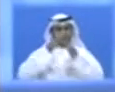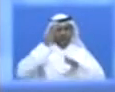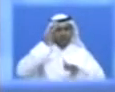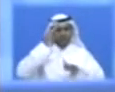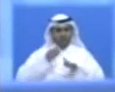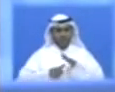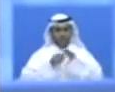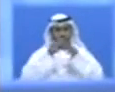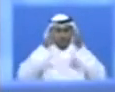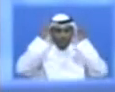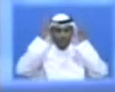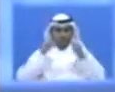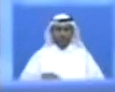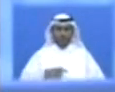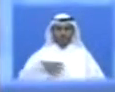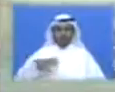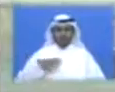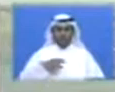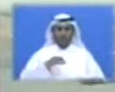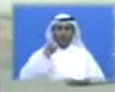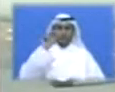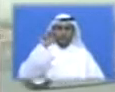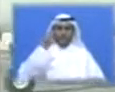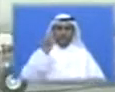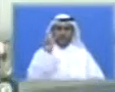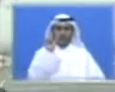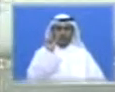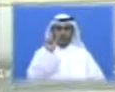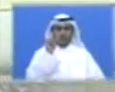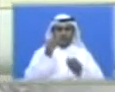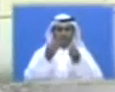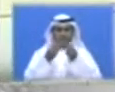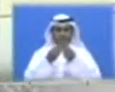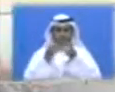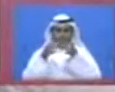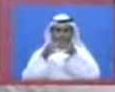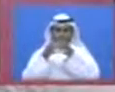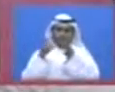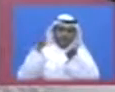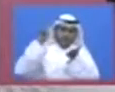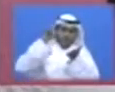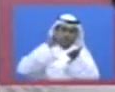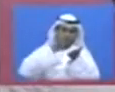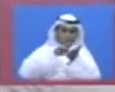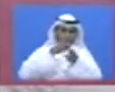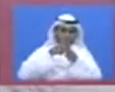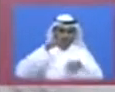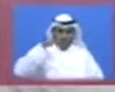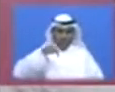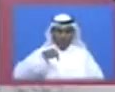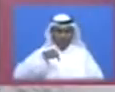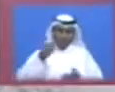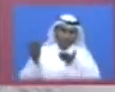لخادم الحرمين الشريفين الأمير مقرن بن عبد العزيز آل سعود والوفد المرافق له قد وصل إلى مطار الكويت الدولي في اليوم في